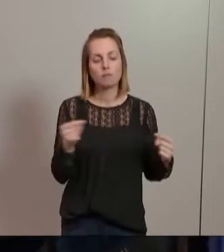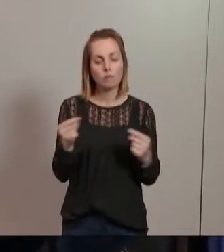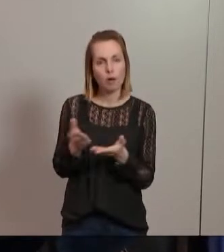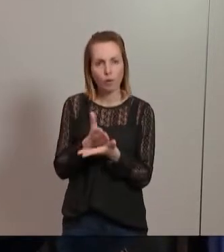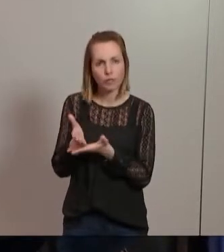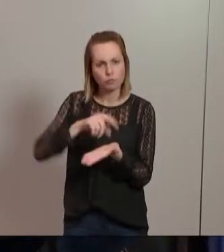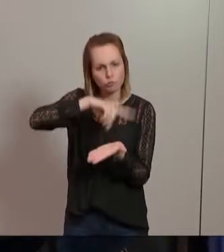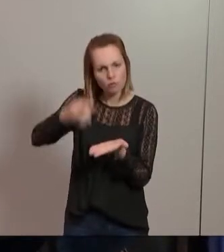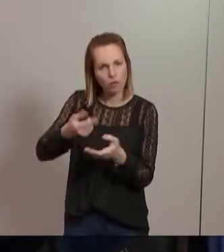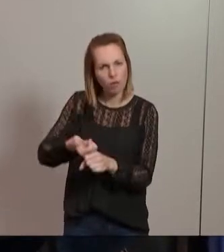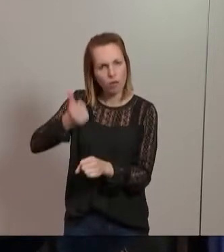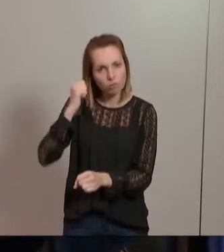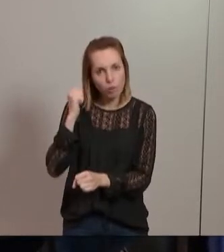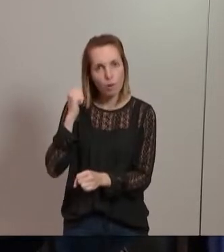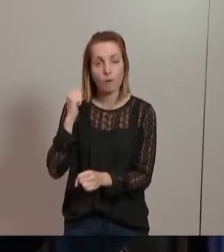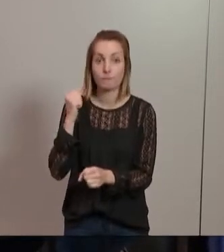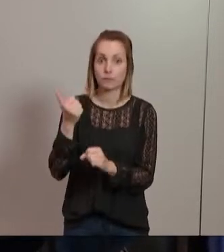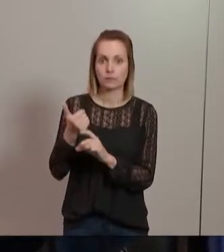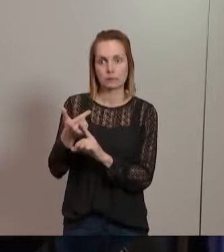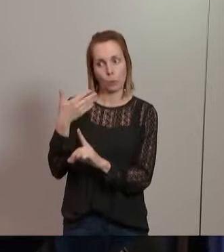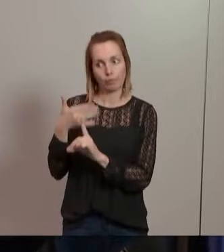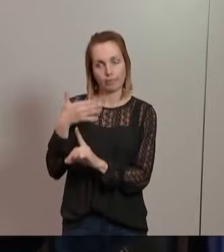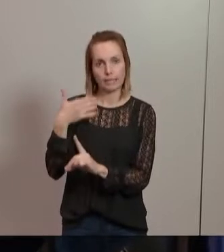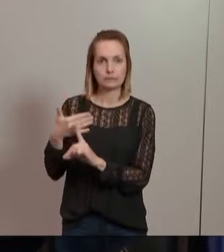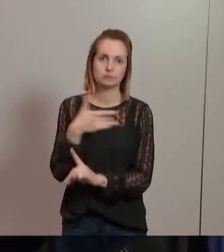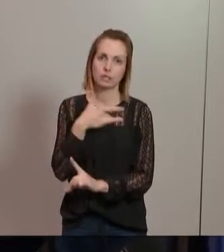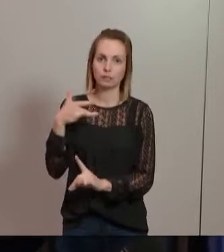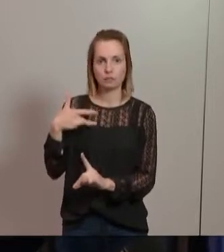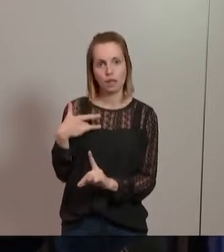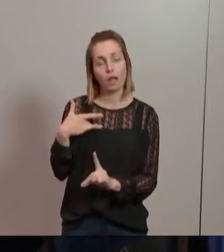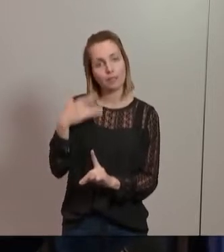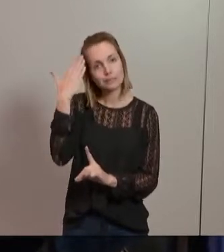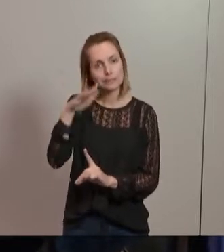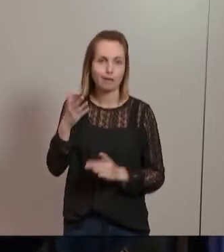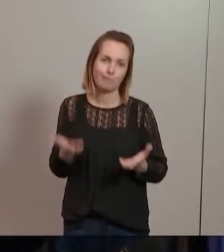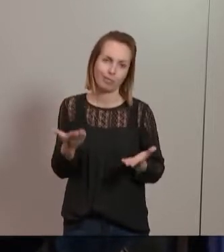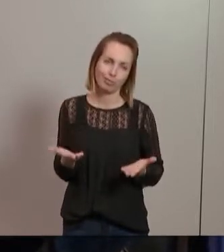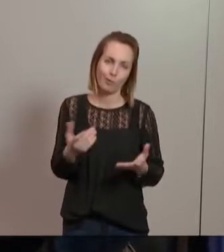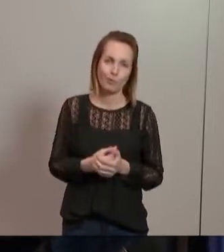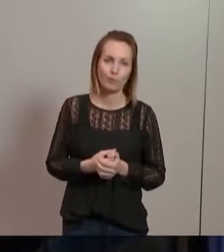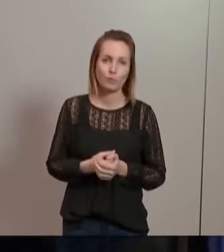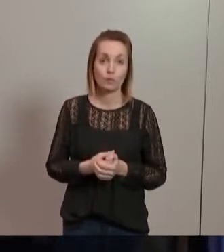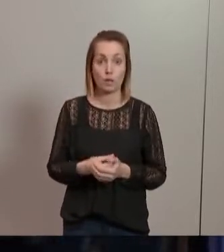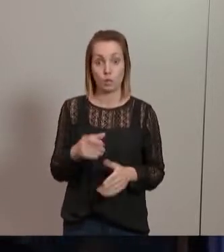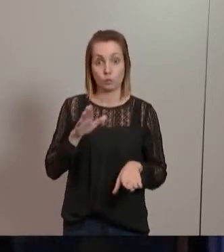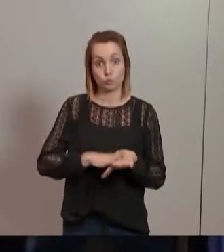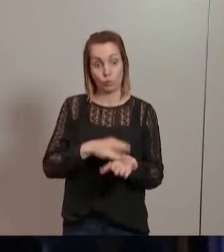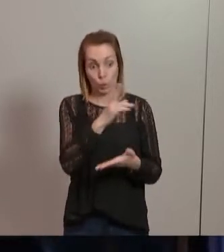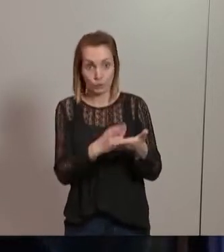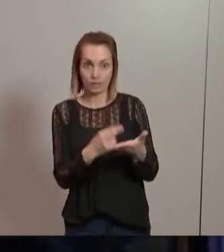budgétaire de l'année dernière s'était tenu dans un contexte sanitaire que nous connaissons tous et qui impacte les finances de la